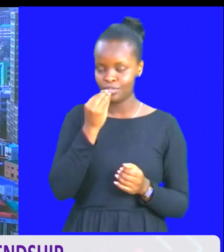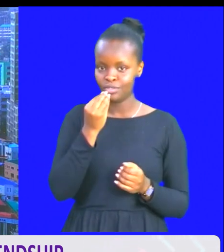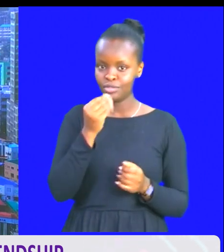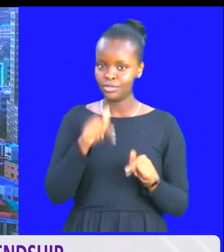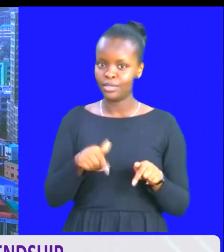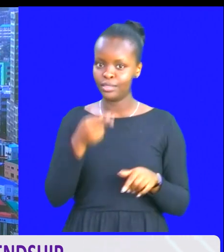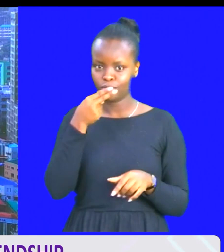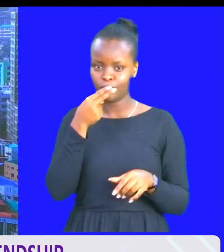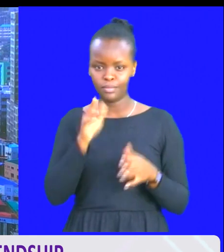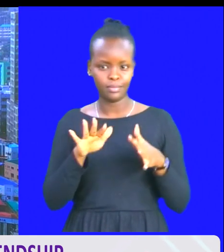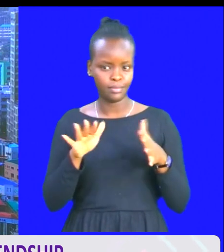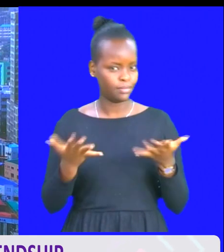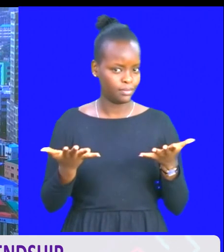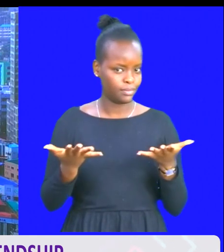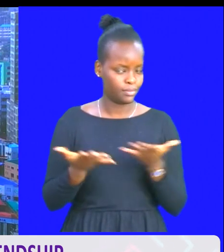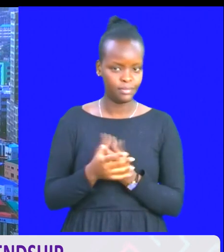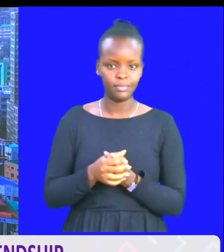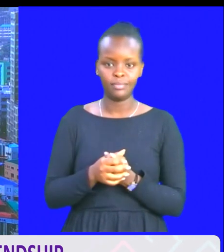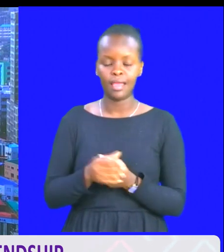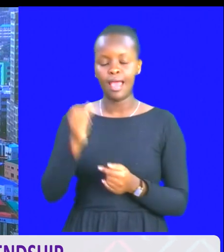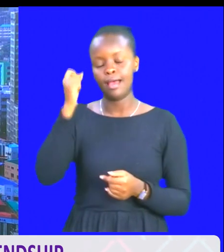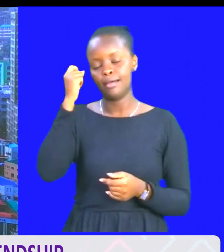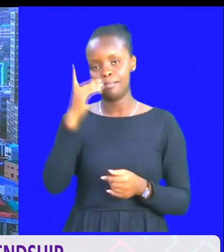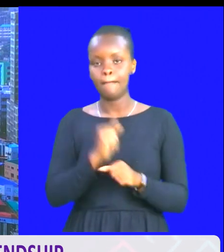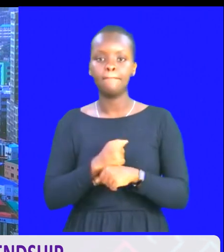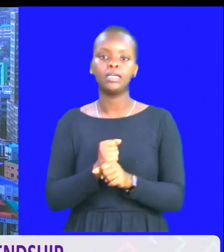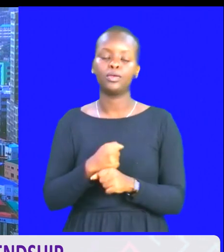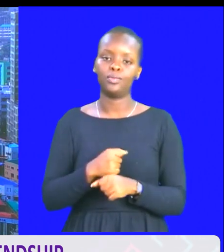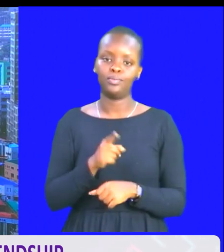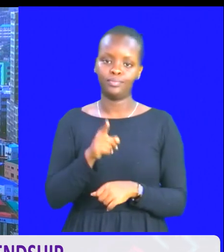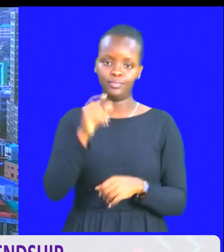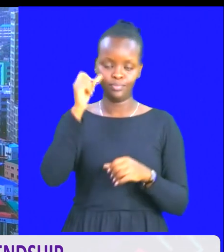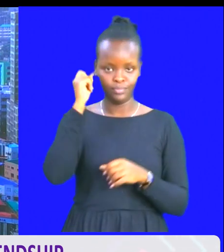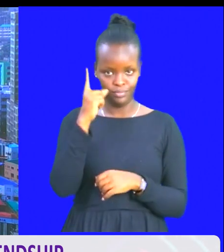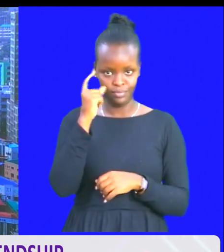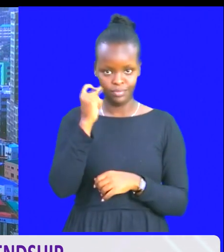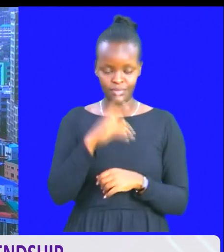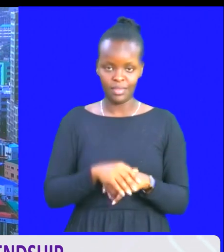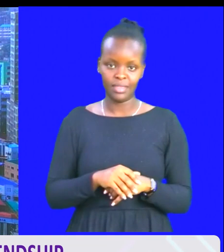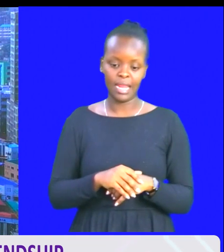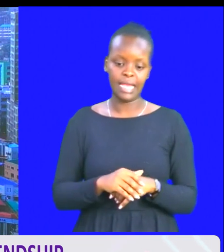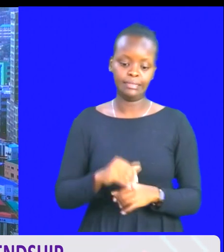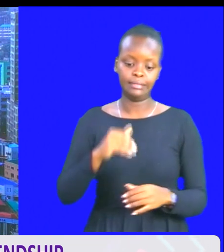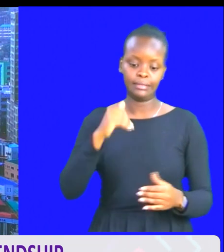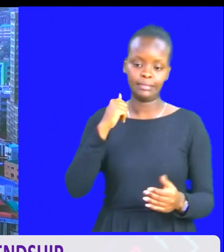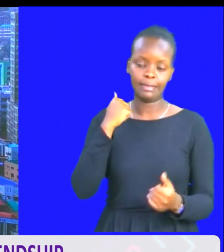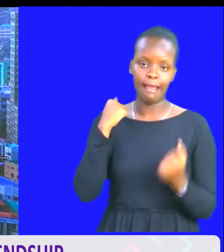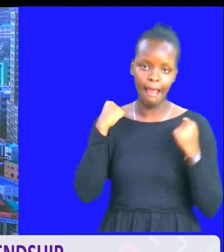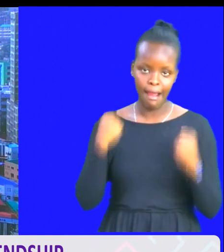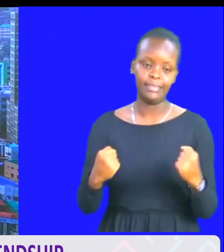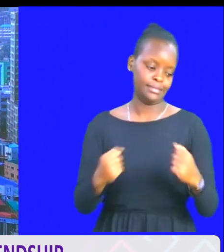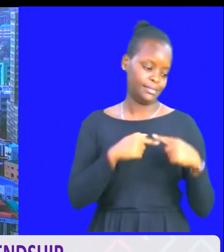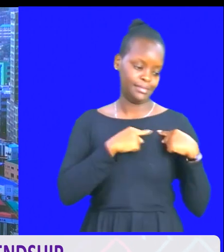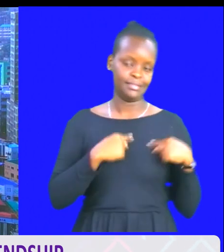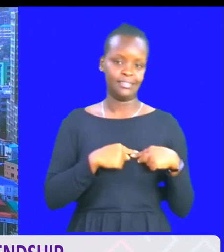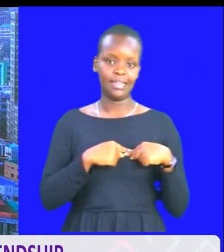inafaa atakupeleka na rege si ndio because na pia kitu moja sisi mamande mapo tunakunywa na tough hearts tough stones tunapitia lakini hataki kuongea umekauka